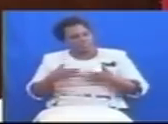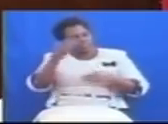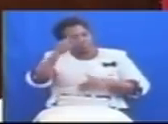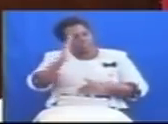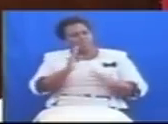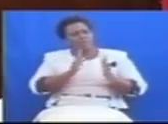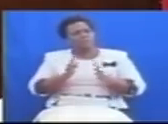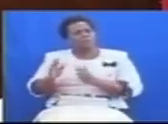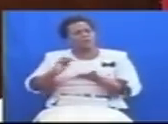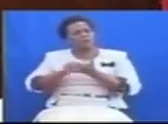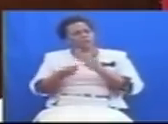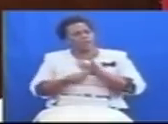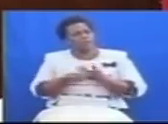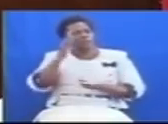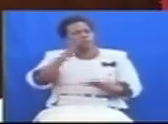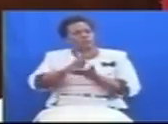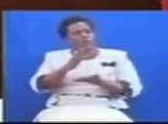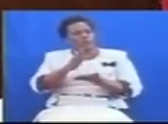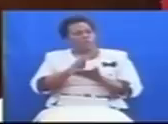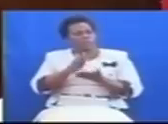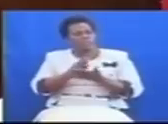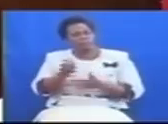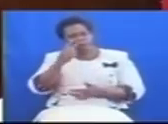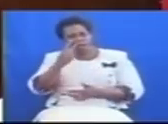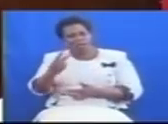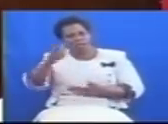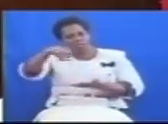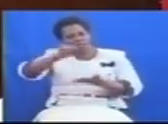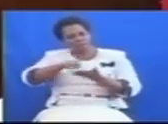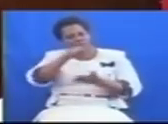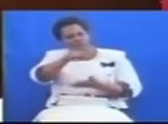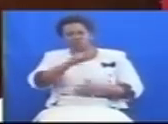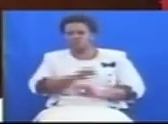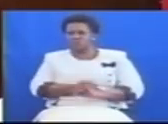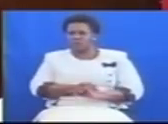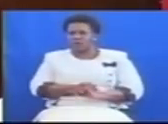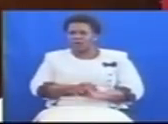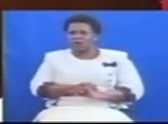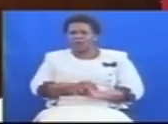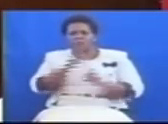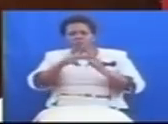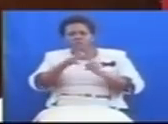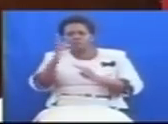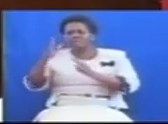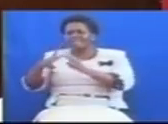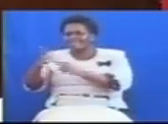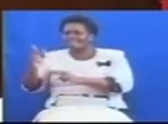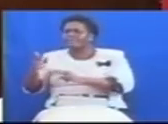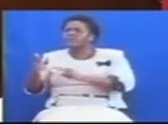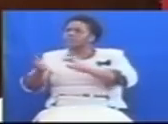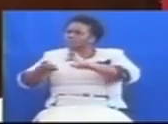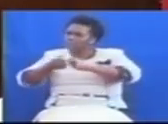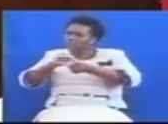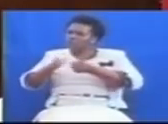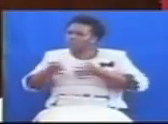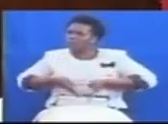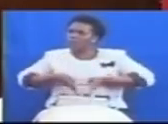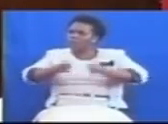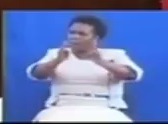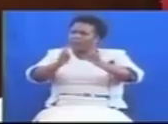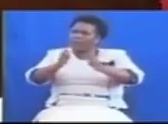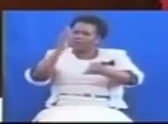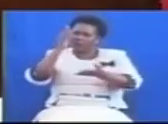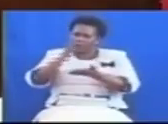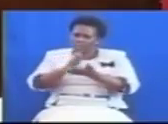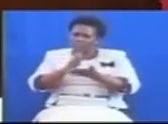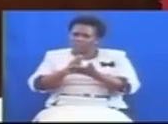gani wa kuangalia mji wa Mafinga kwa macho mawili ili kuhakikisha kwamba barabara za mji wa Mafinga zinapitika kwa uzuri